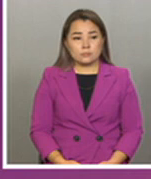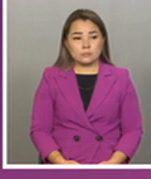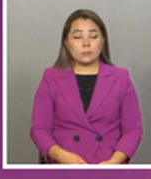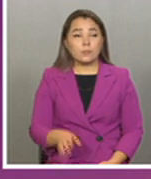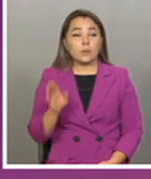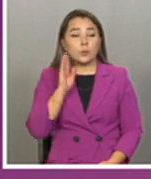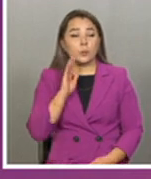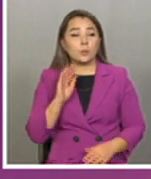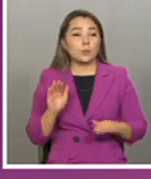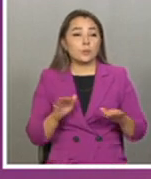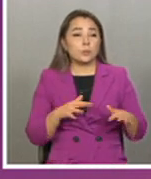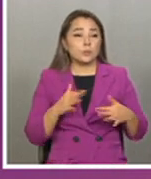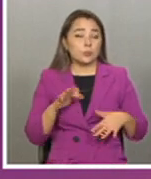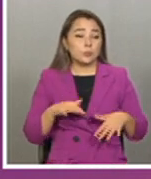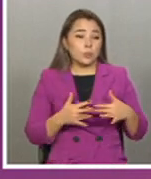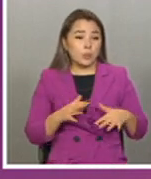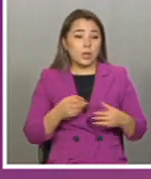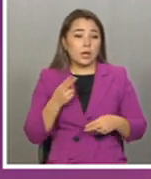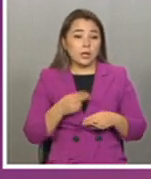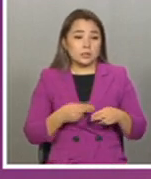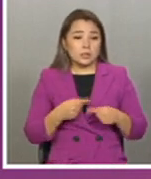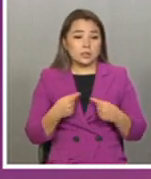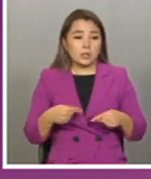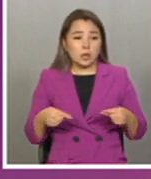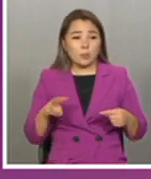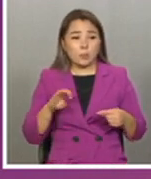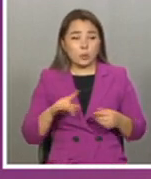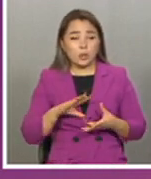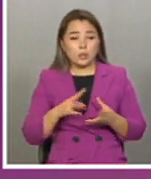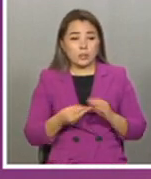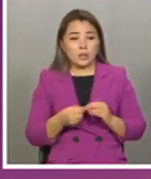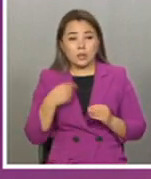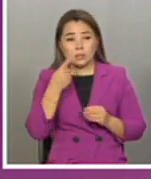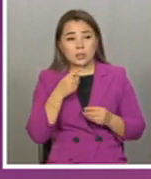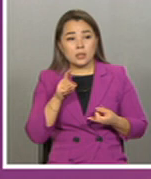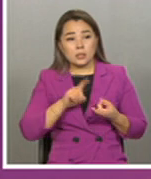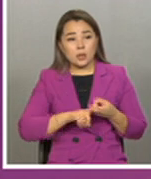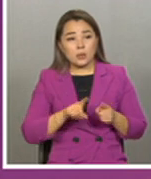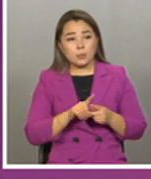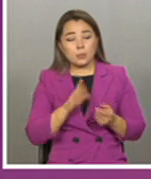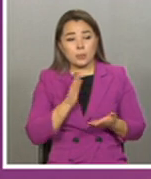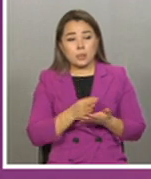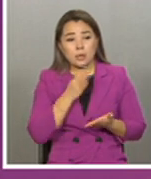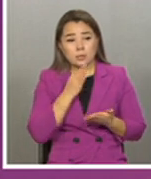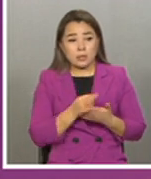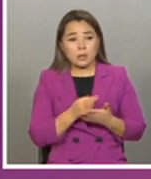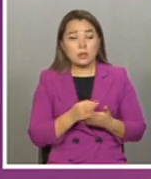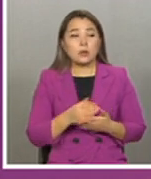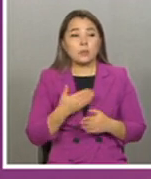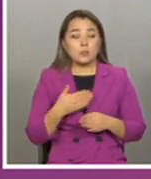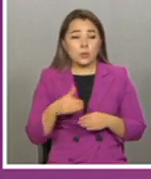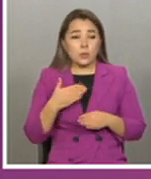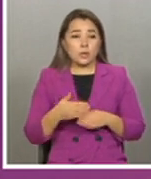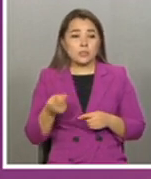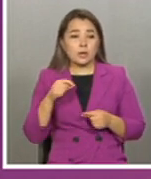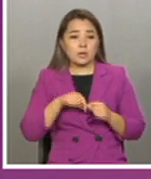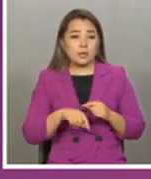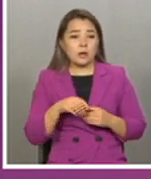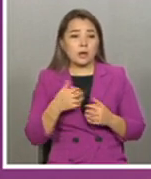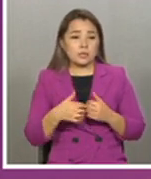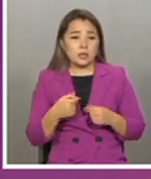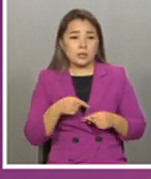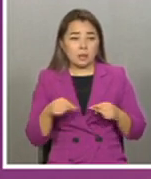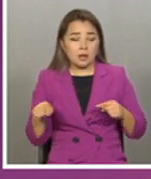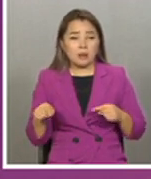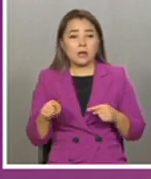Сұйықтықтар мен қатты заттардың мольдік көлемі заттың түріне байланысты. Себебі олардың бөлшектері арасындағы қашықтық